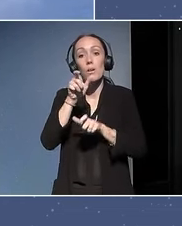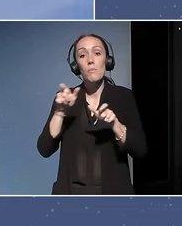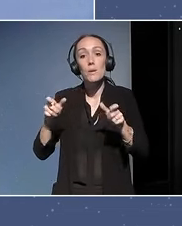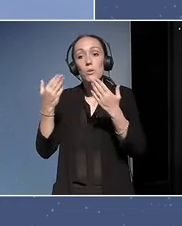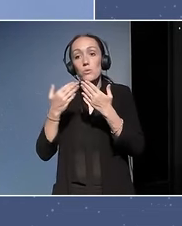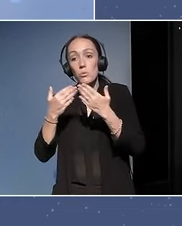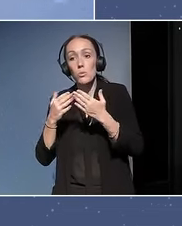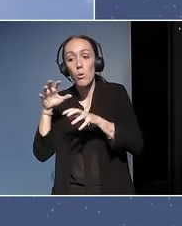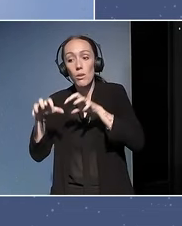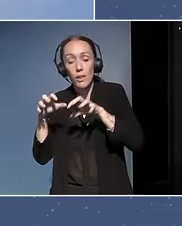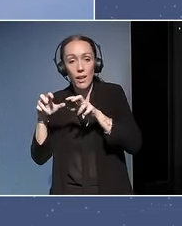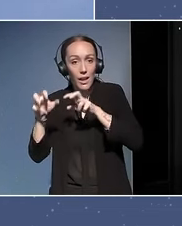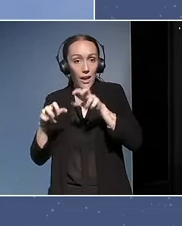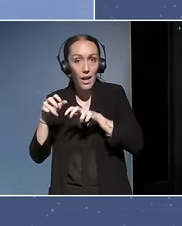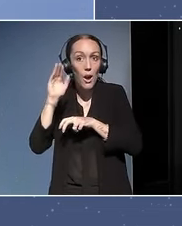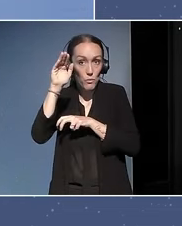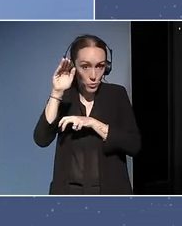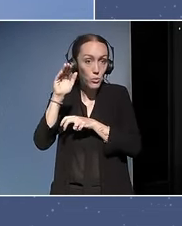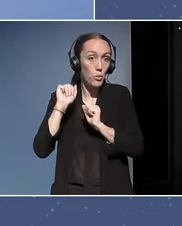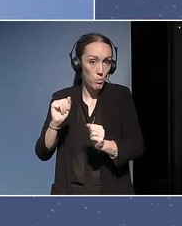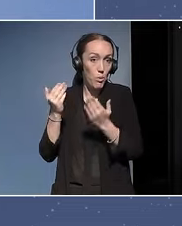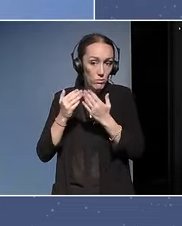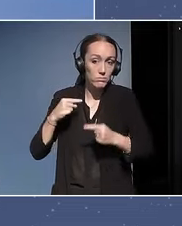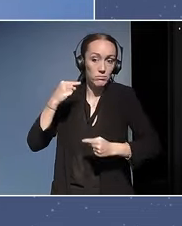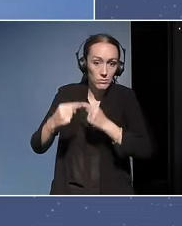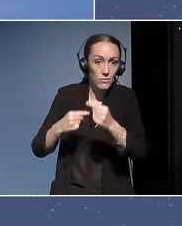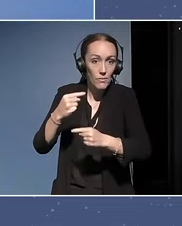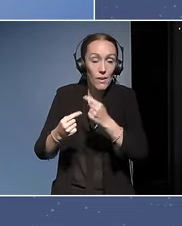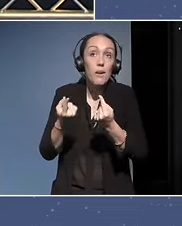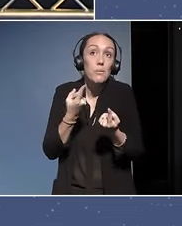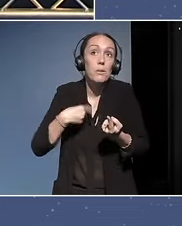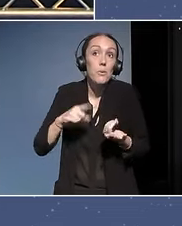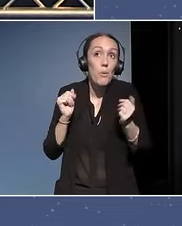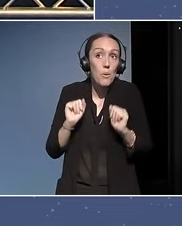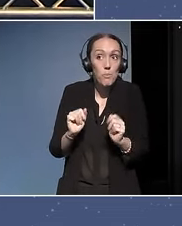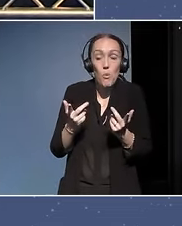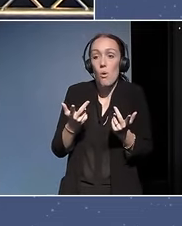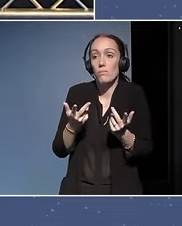noi ce ne andremo senza aver capito la funzione della vela